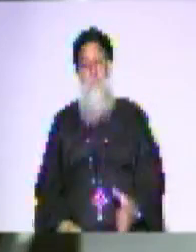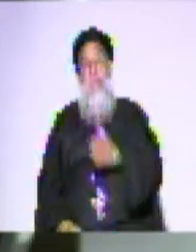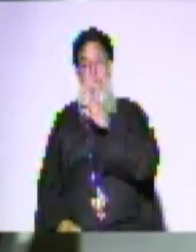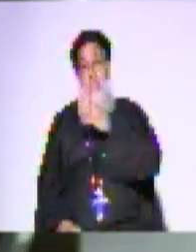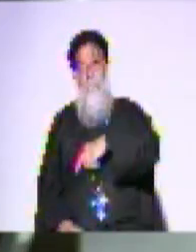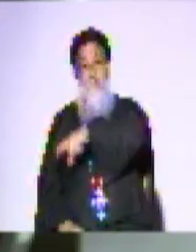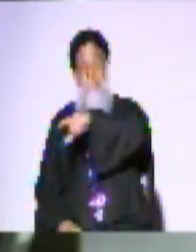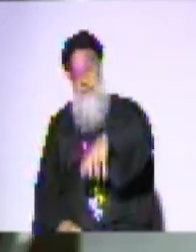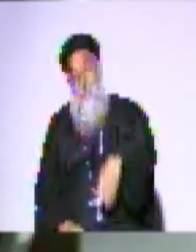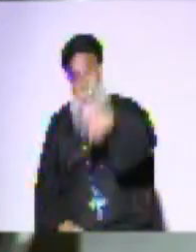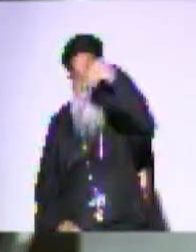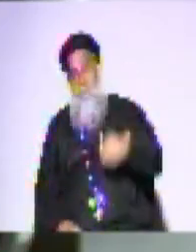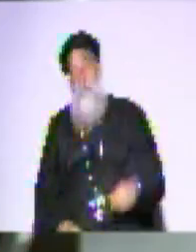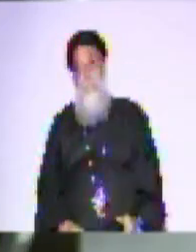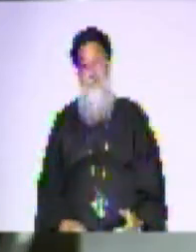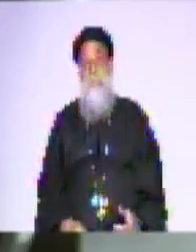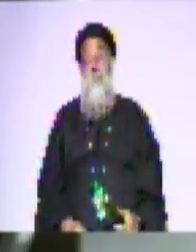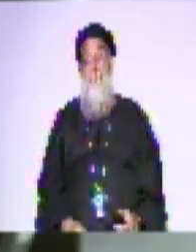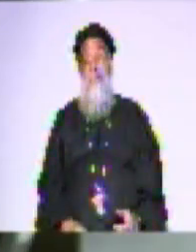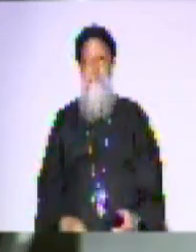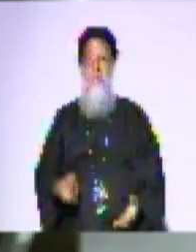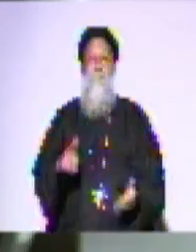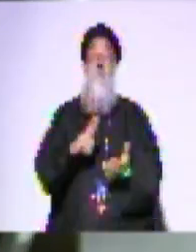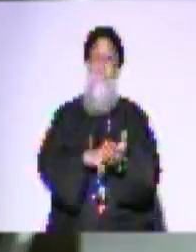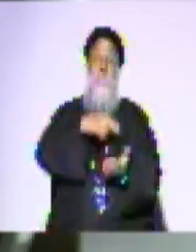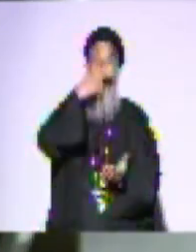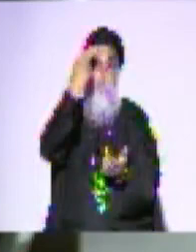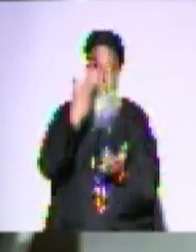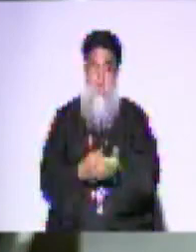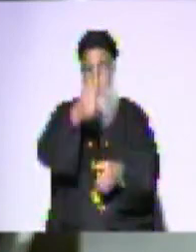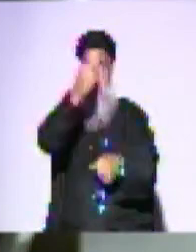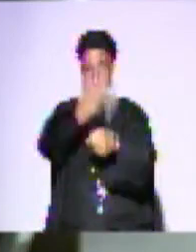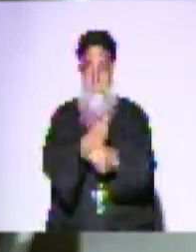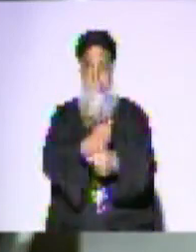كده، يعني كل سقطة لها قيامة